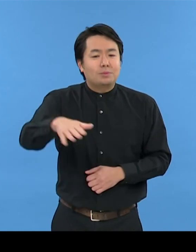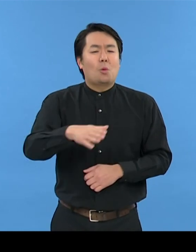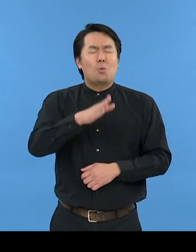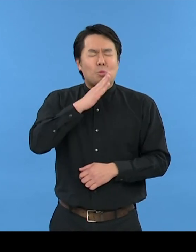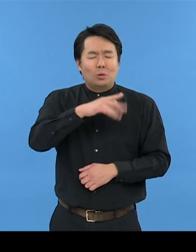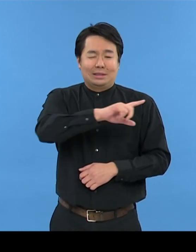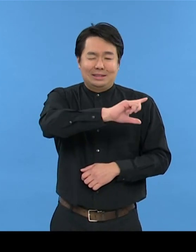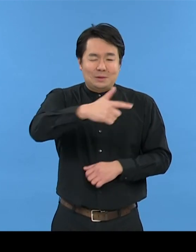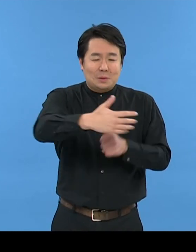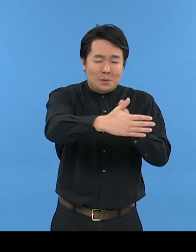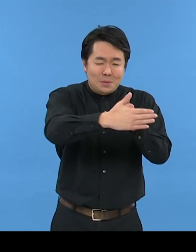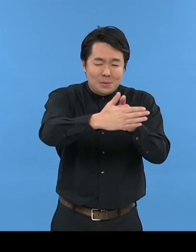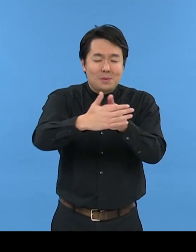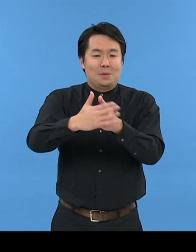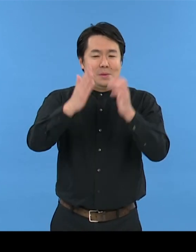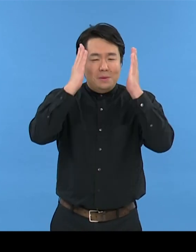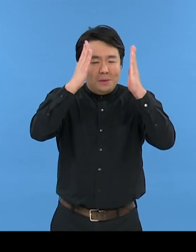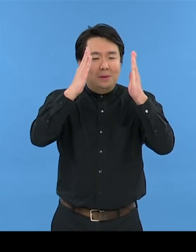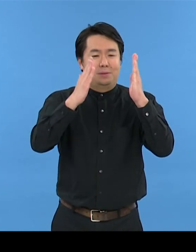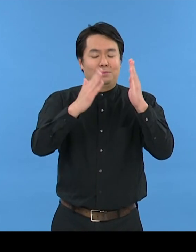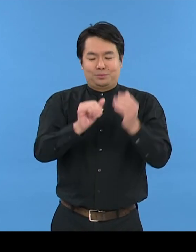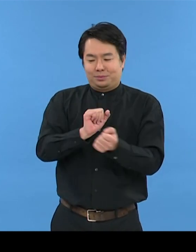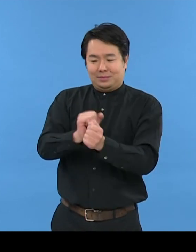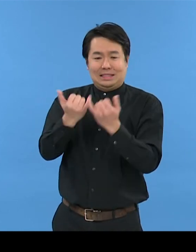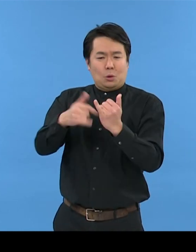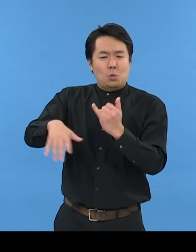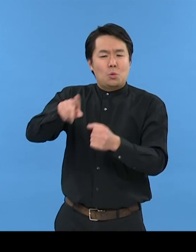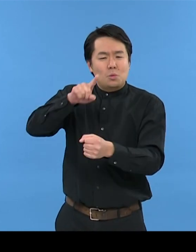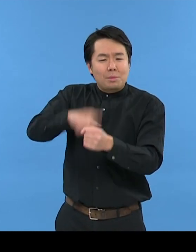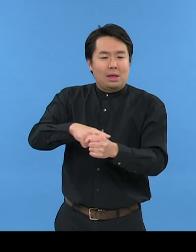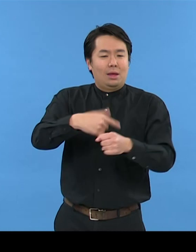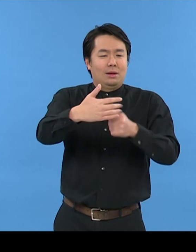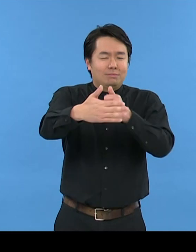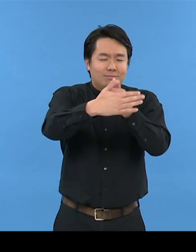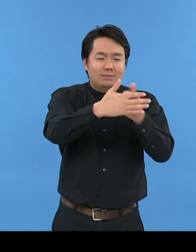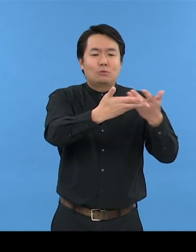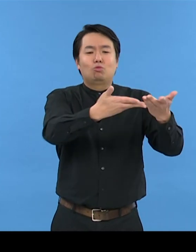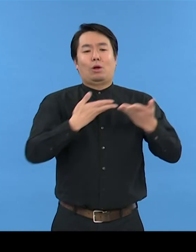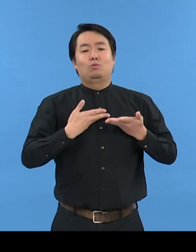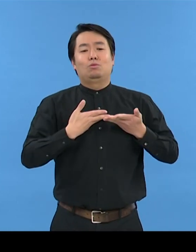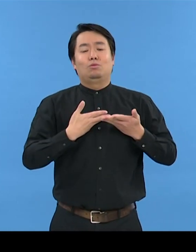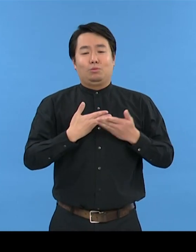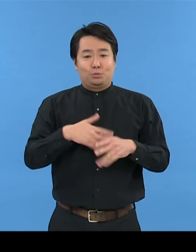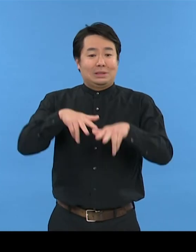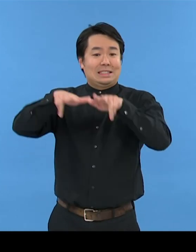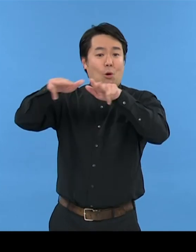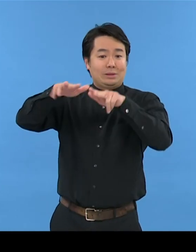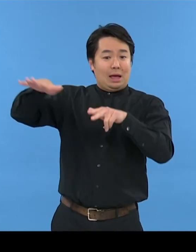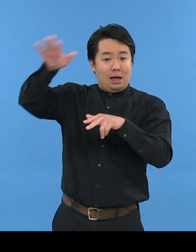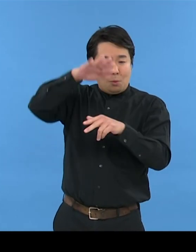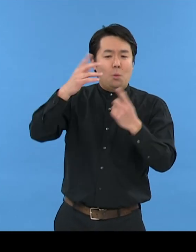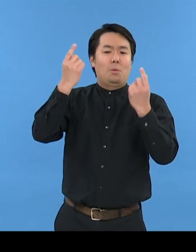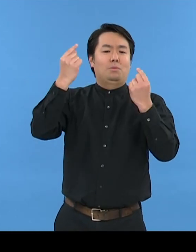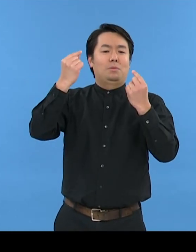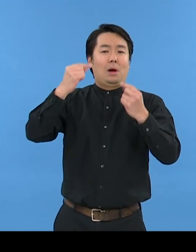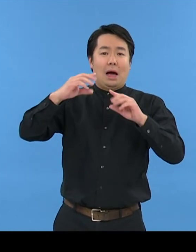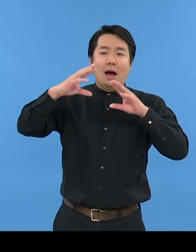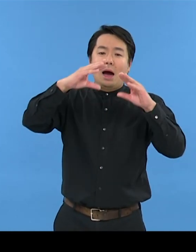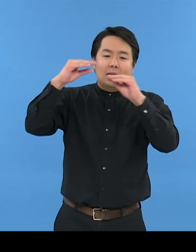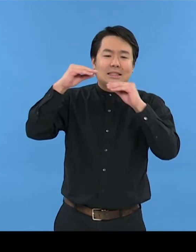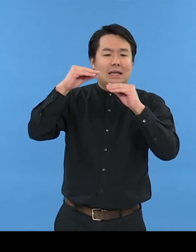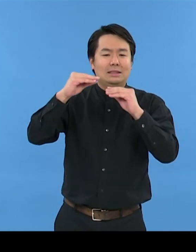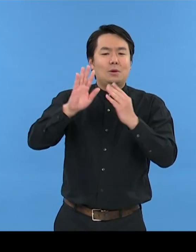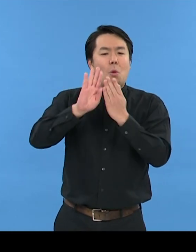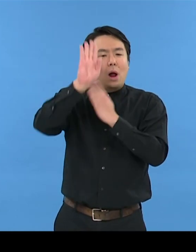て受刑者にやってくれているので行政機関もそこをよく話し合いなんかをしていただければ嬉しいなと思います